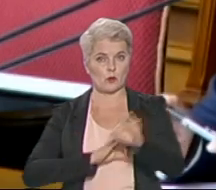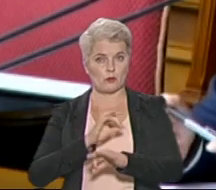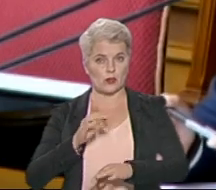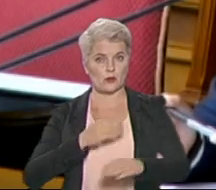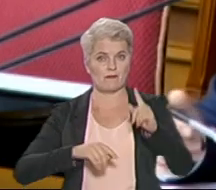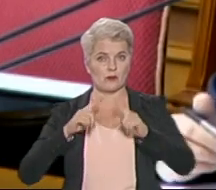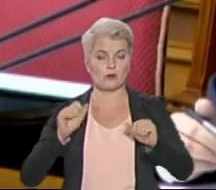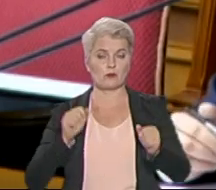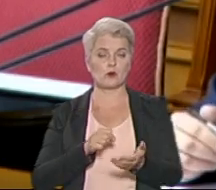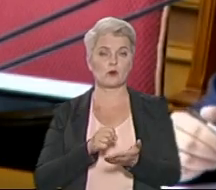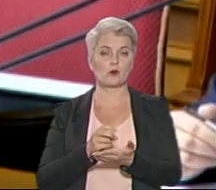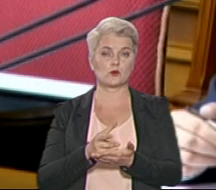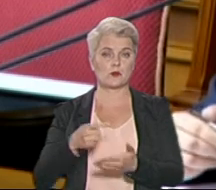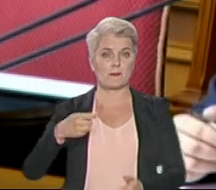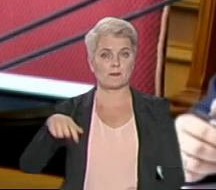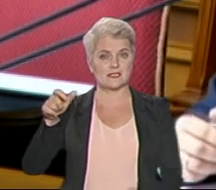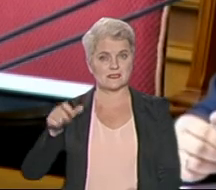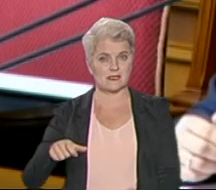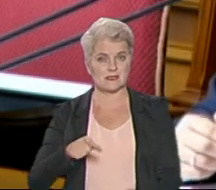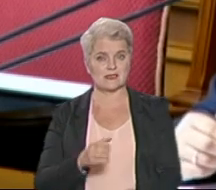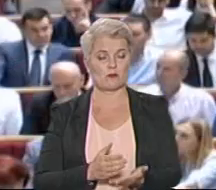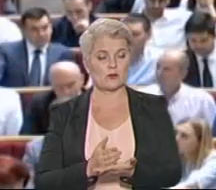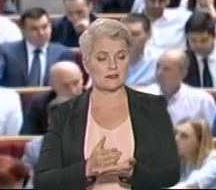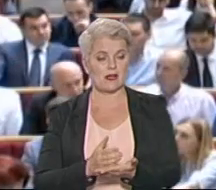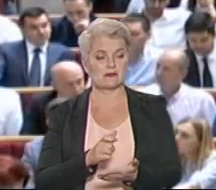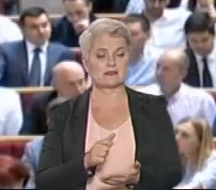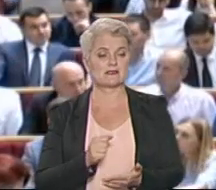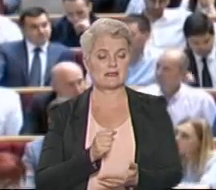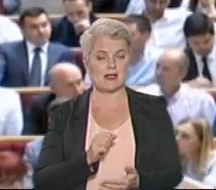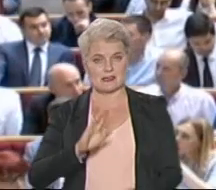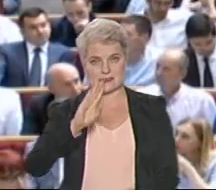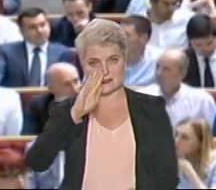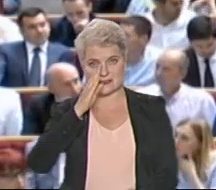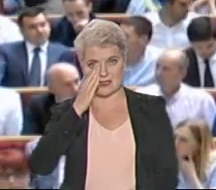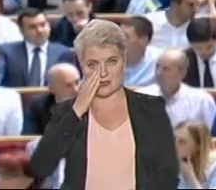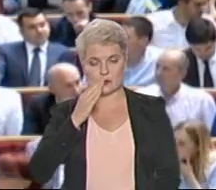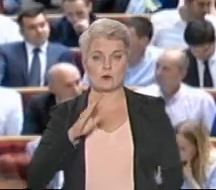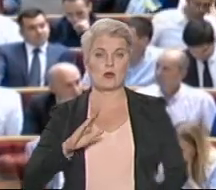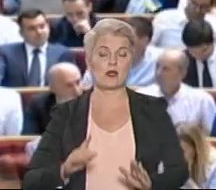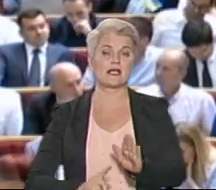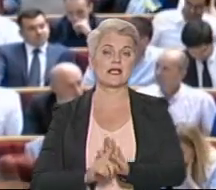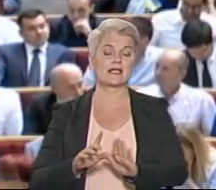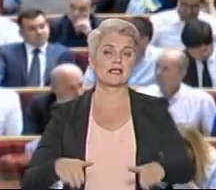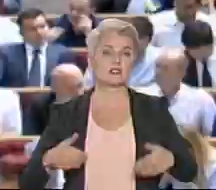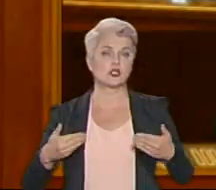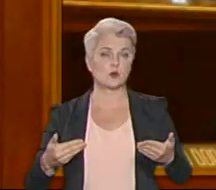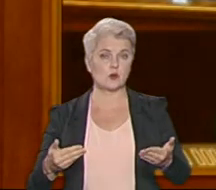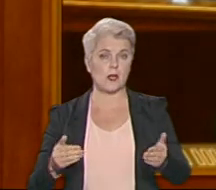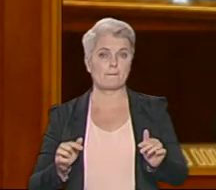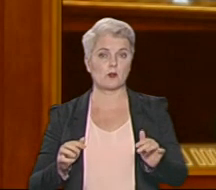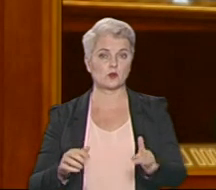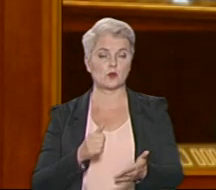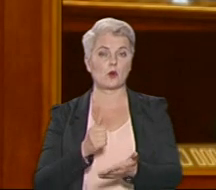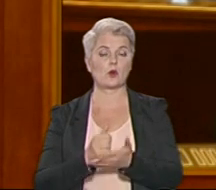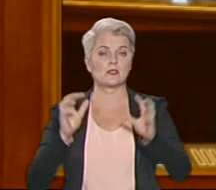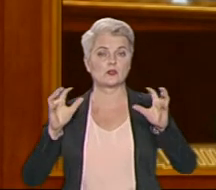може усунути президента з посади, приміром, за вчинення тим державної зради. Ініціює процедуру конституційна більшість, а